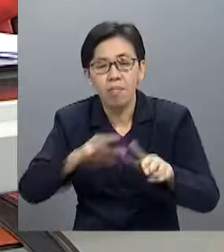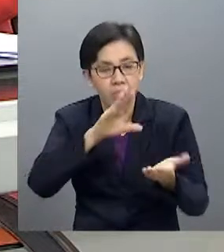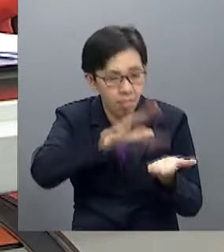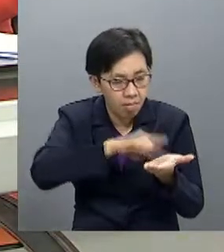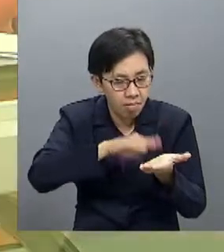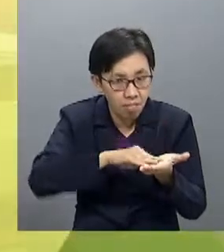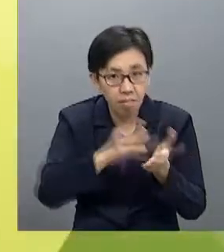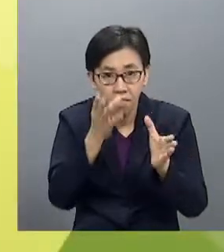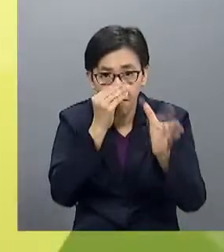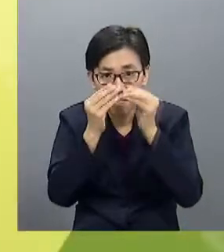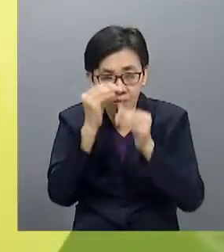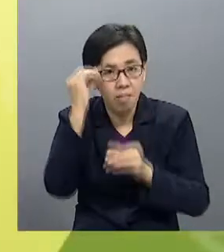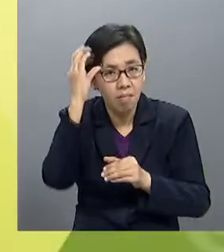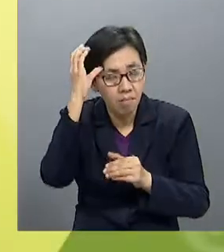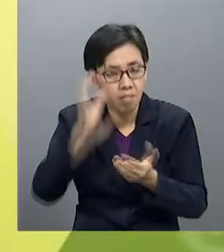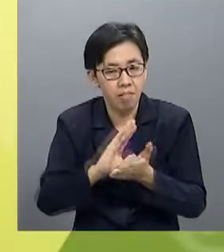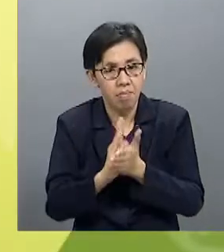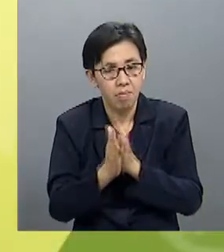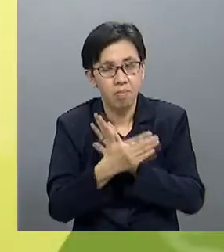อ่ะ